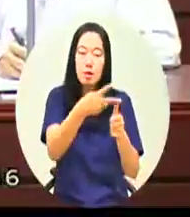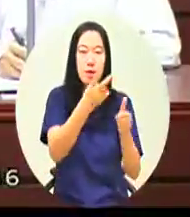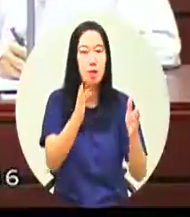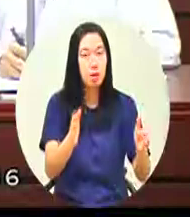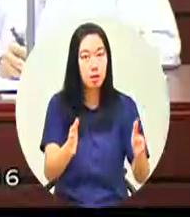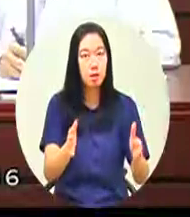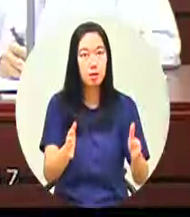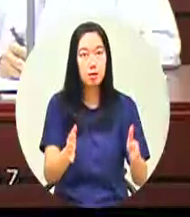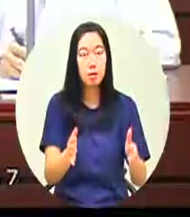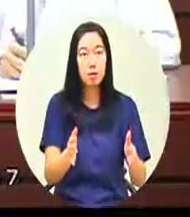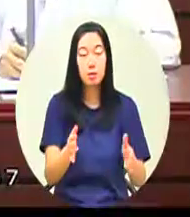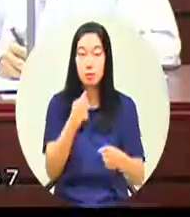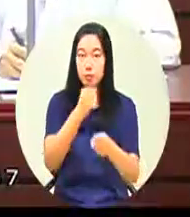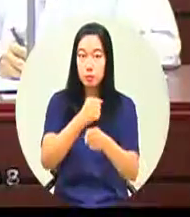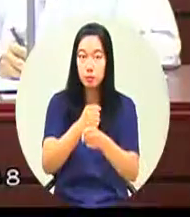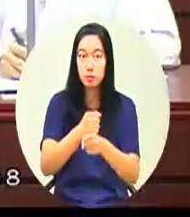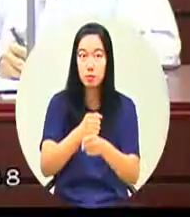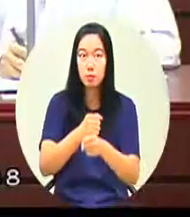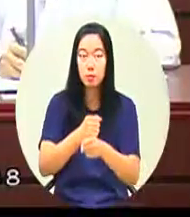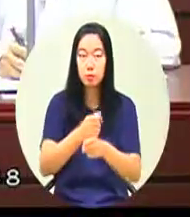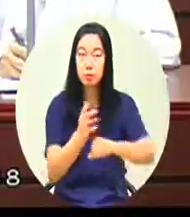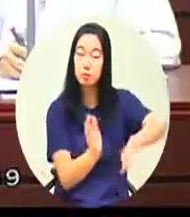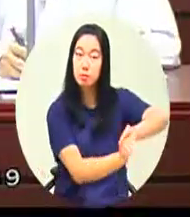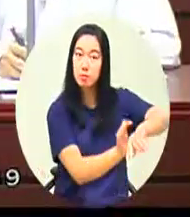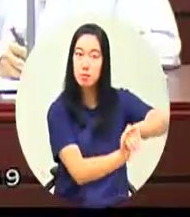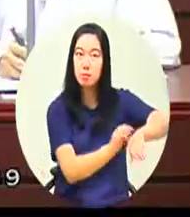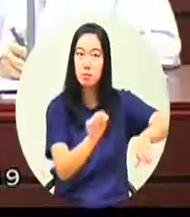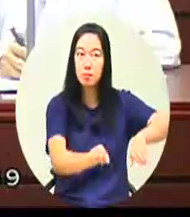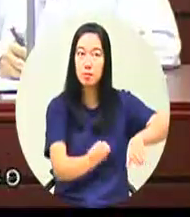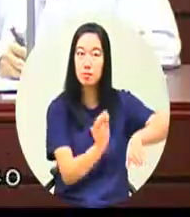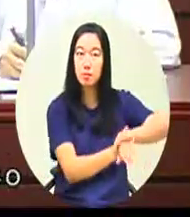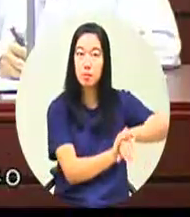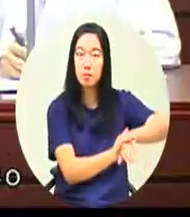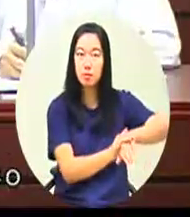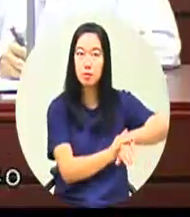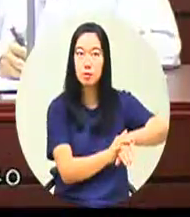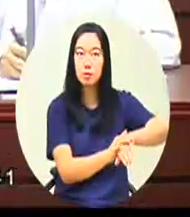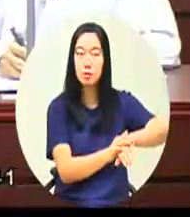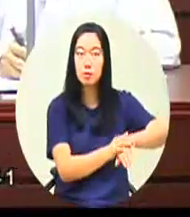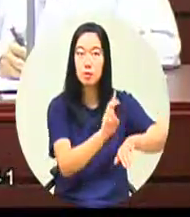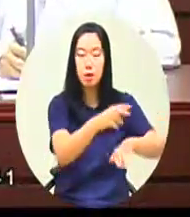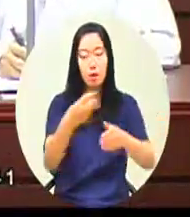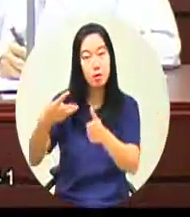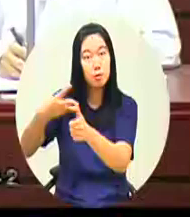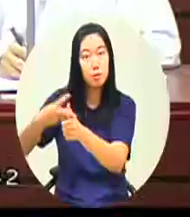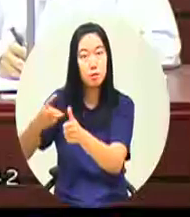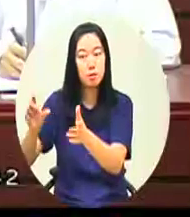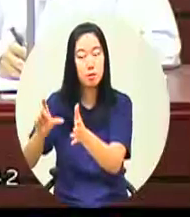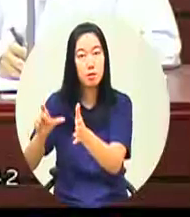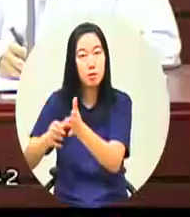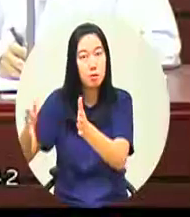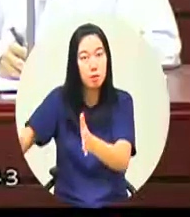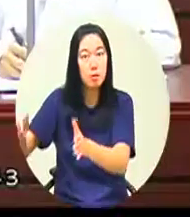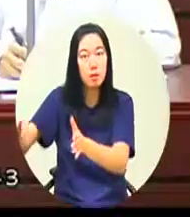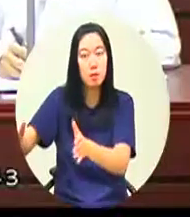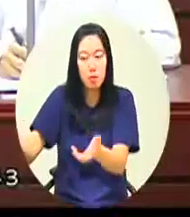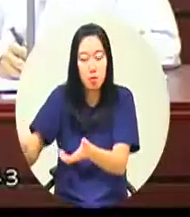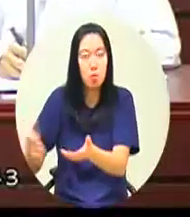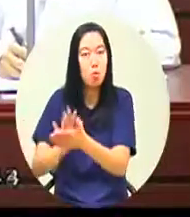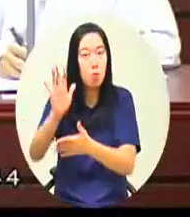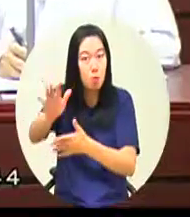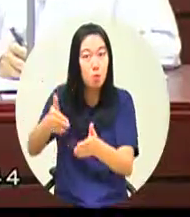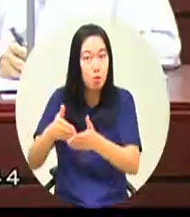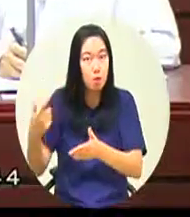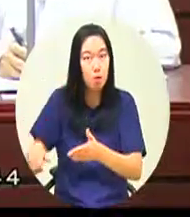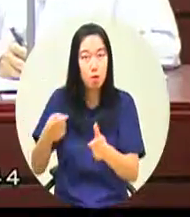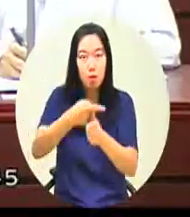伫。这左边的这个护岸，还有这个三期的遐未来还袂时间有溢出哩，了就是伫一